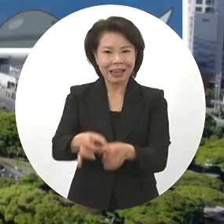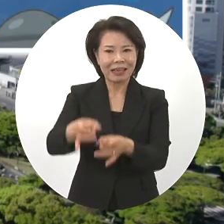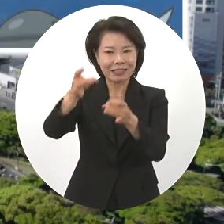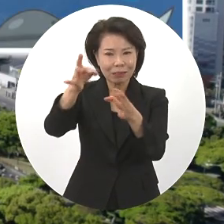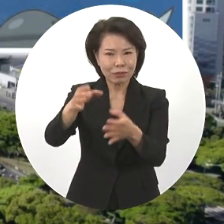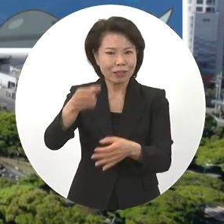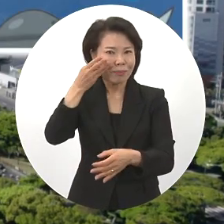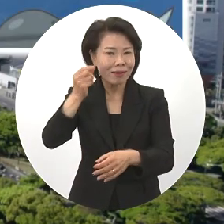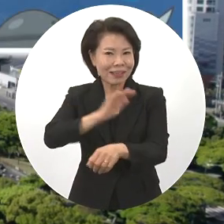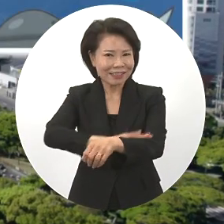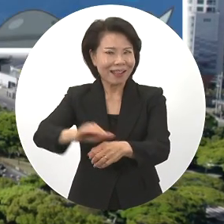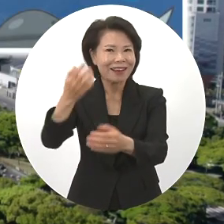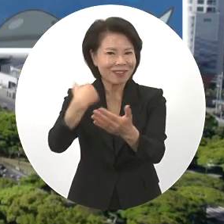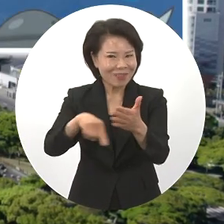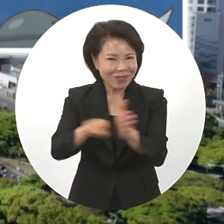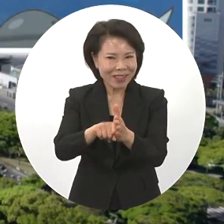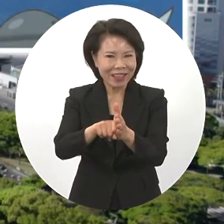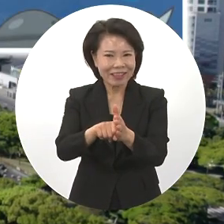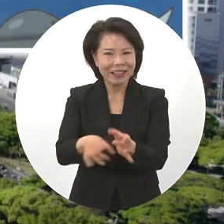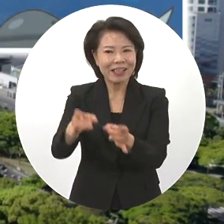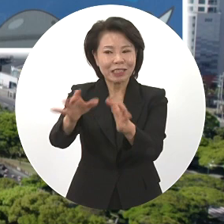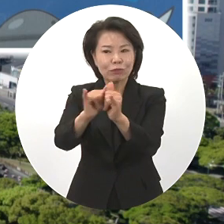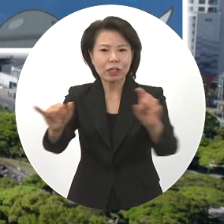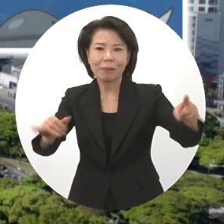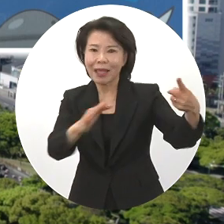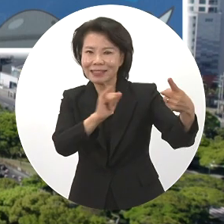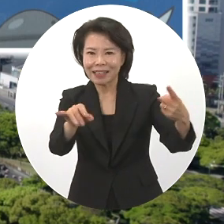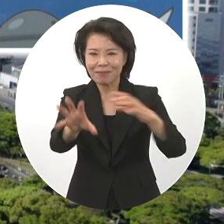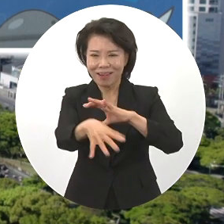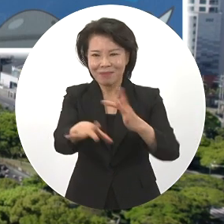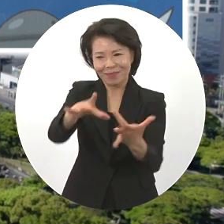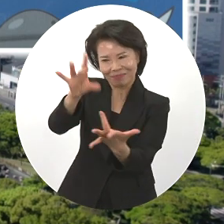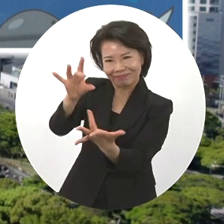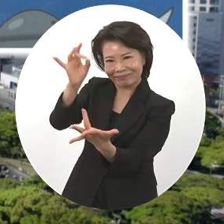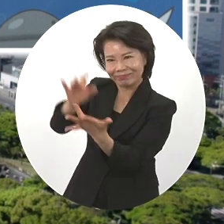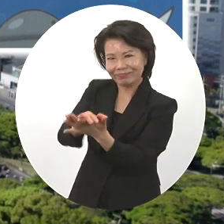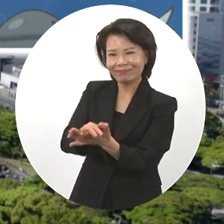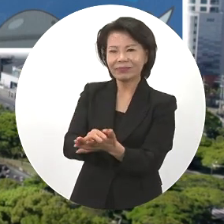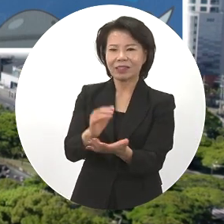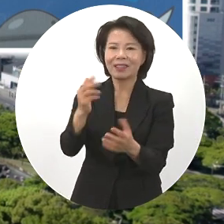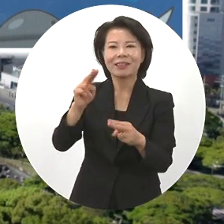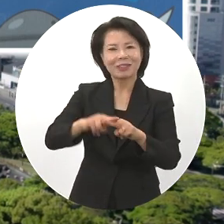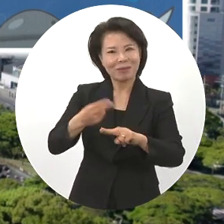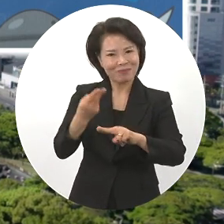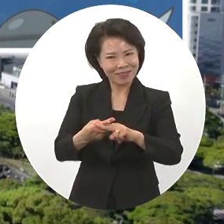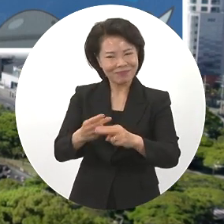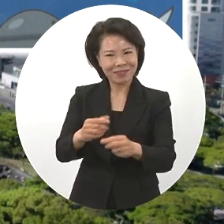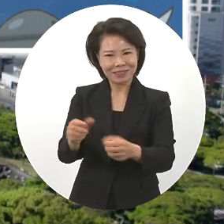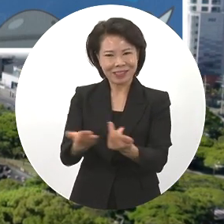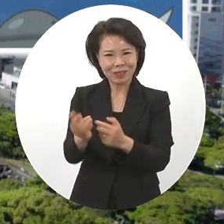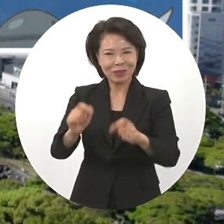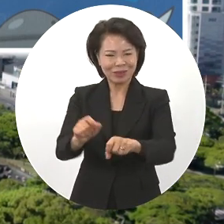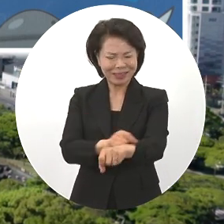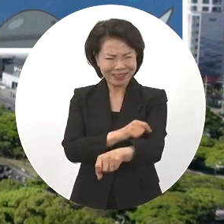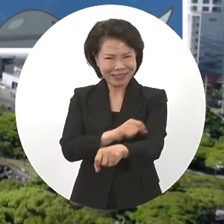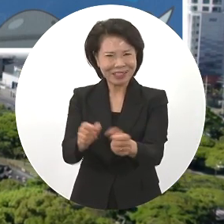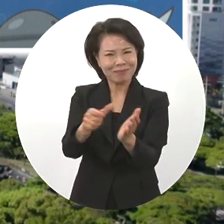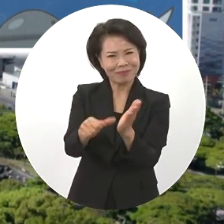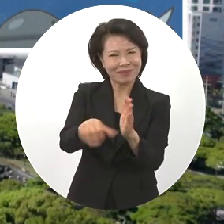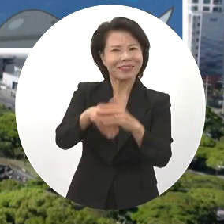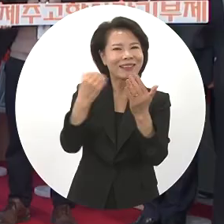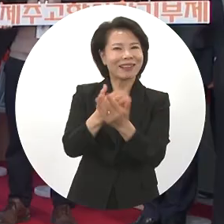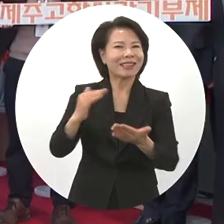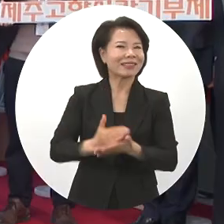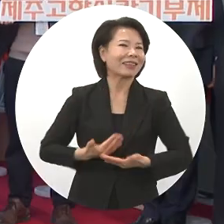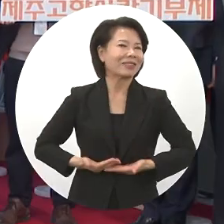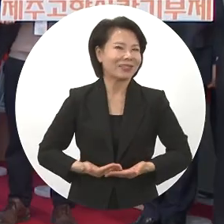고향사랑기부제 활성화를 위해 고향사랑기부제 기부자 100명을 추첨해 주방세제, 애플망고, 울금세트